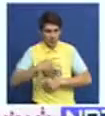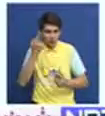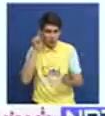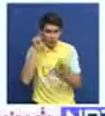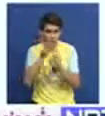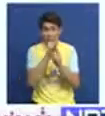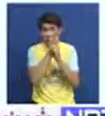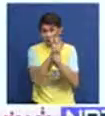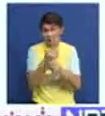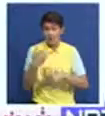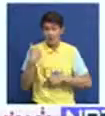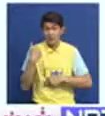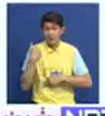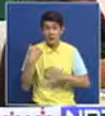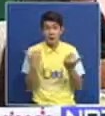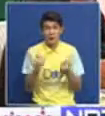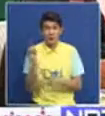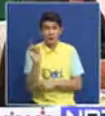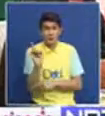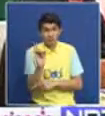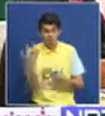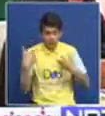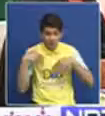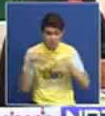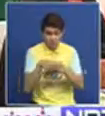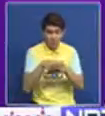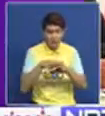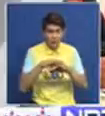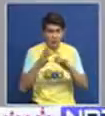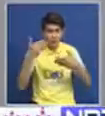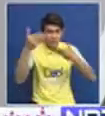ของเด็กเพื่อดึงดูดเด็กกลุ่มนี้เข้าร่วมกิจกรรม